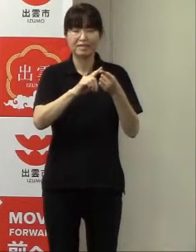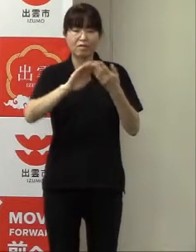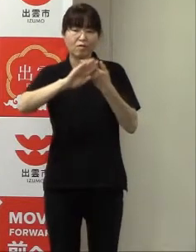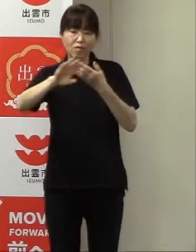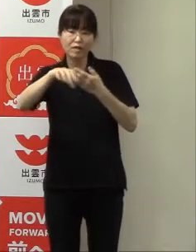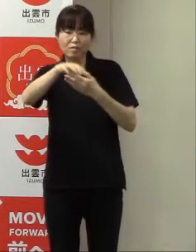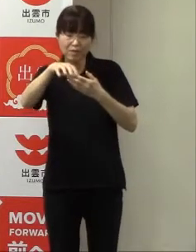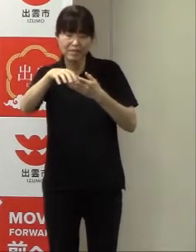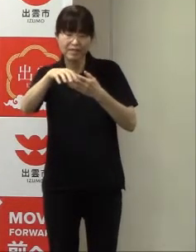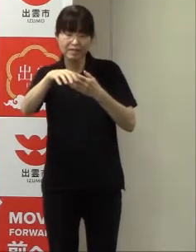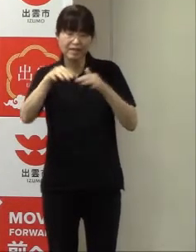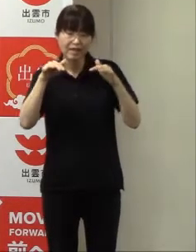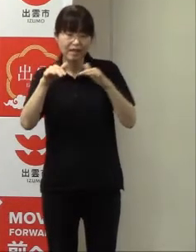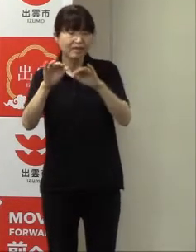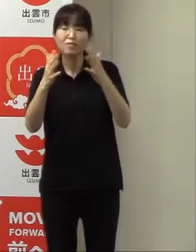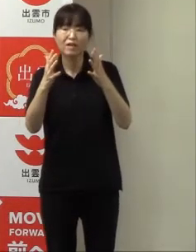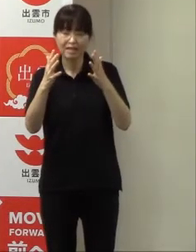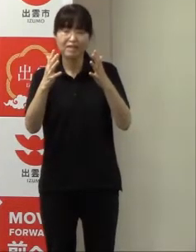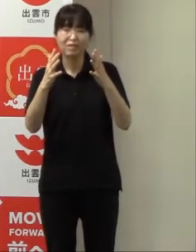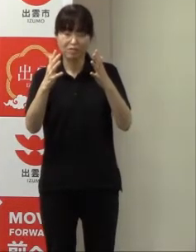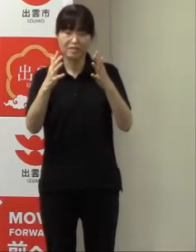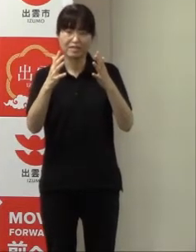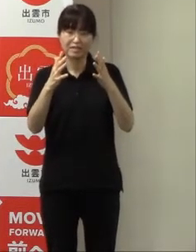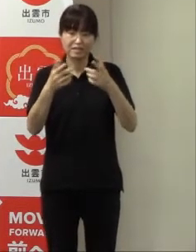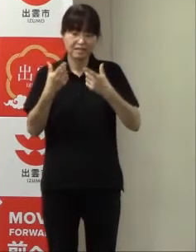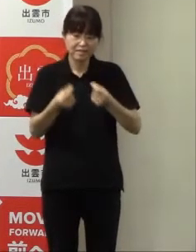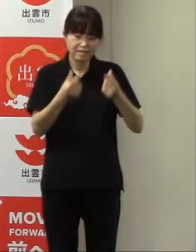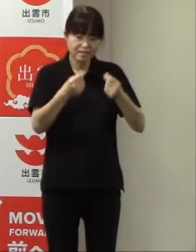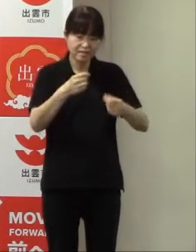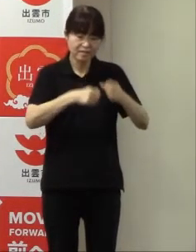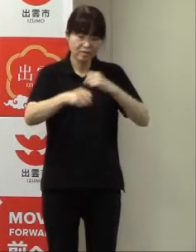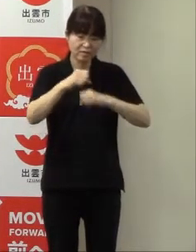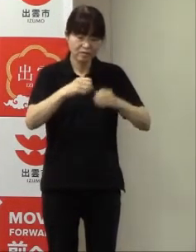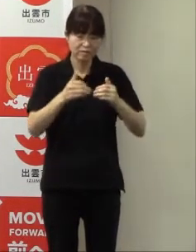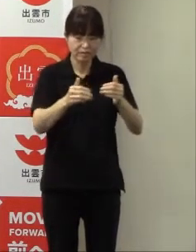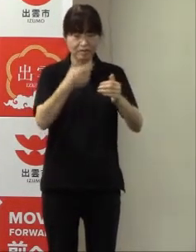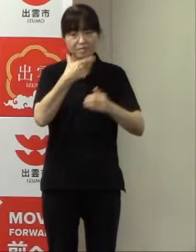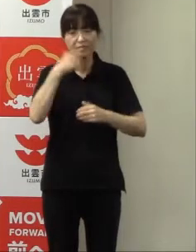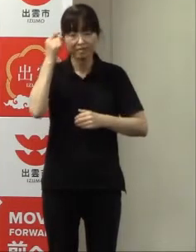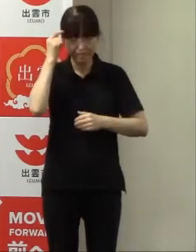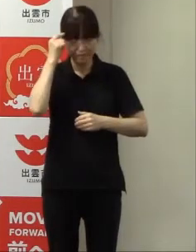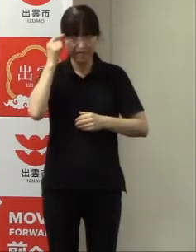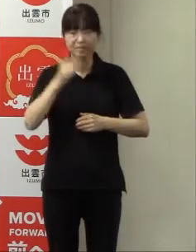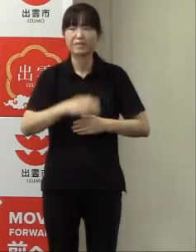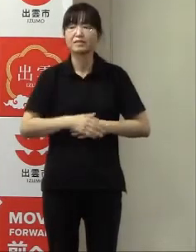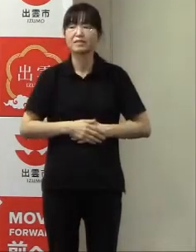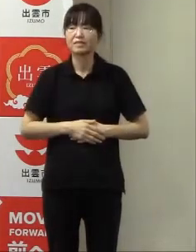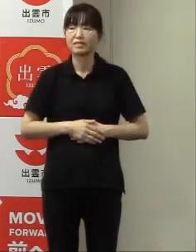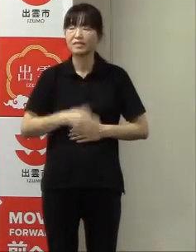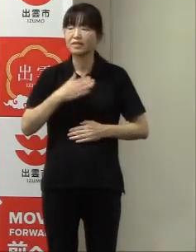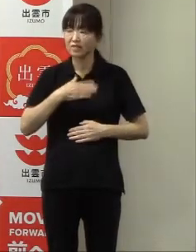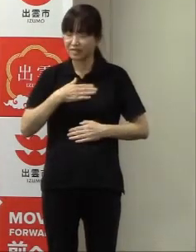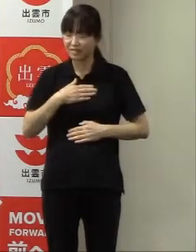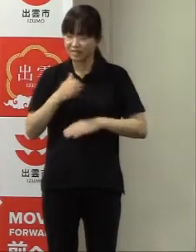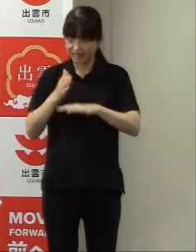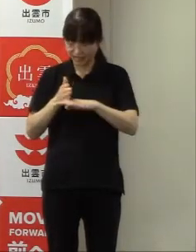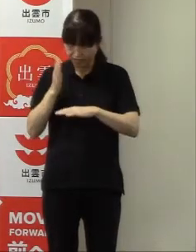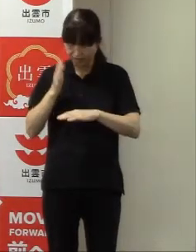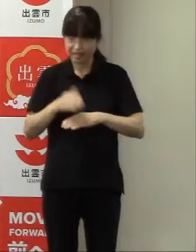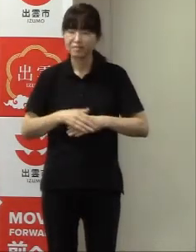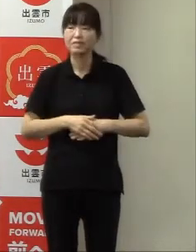がないように、まあ、最小限になるようにしっかりと取り組んでいきたいというふうに思います。 わかりました、ありがとうございます。